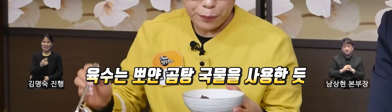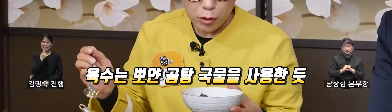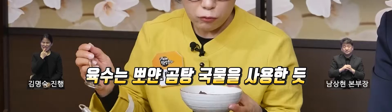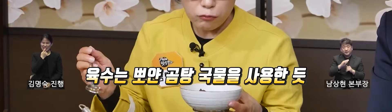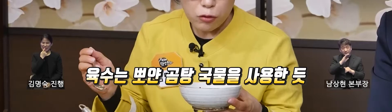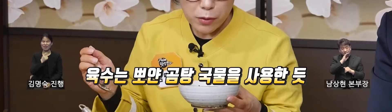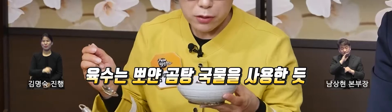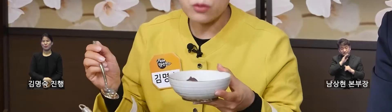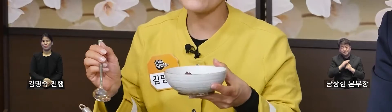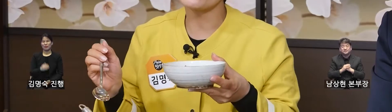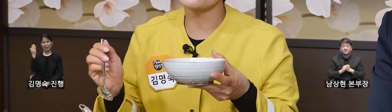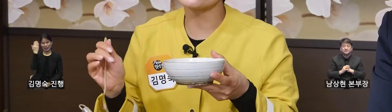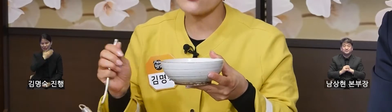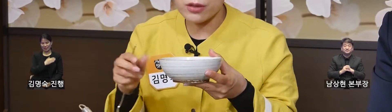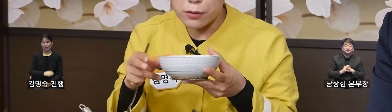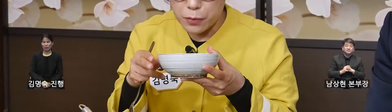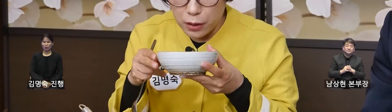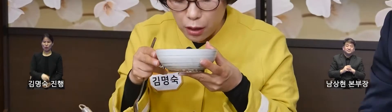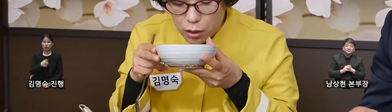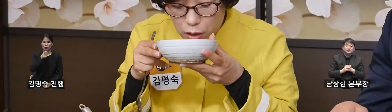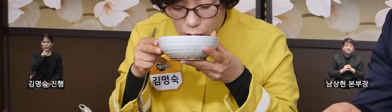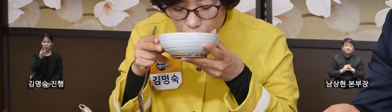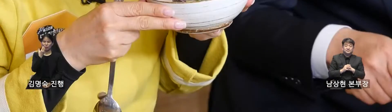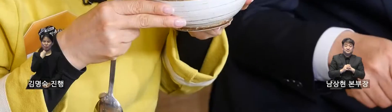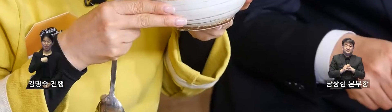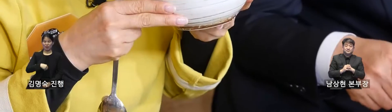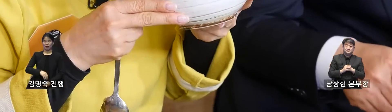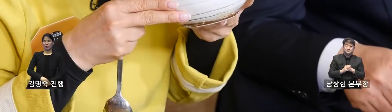게 국물 맛을 좀 한번 보도록 하겠습니다.